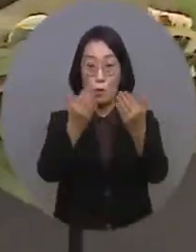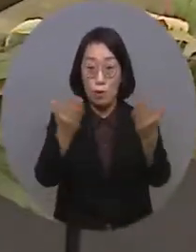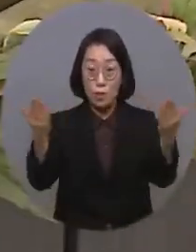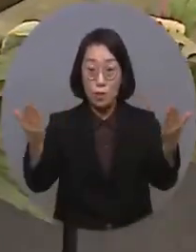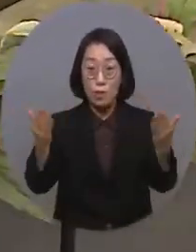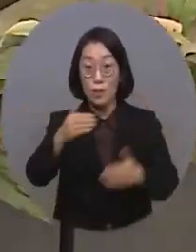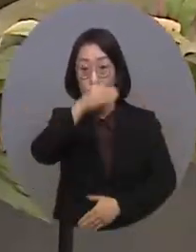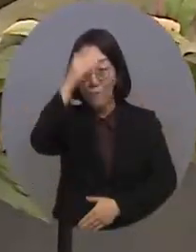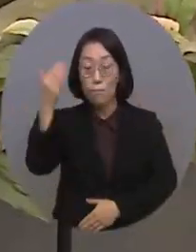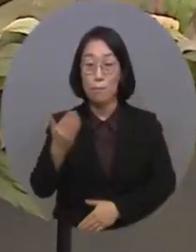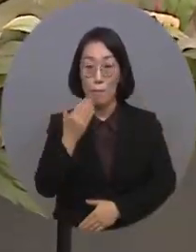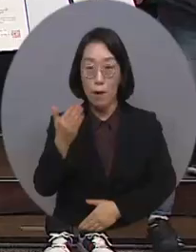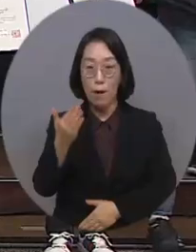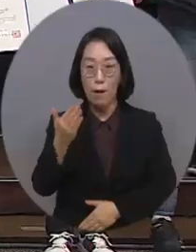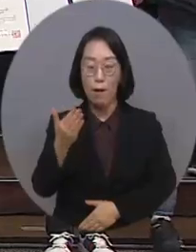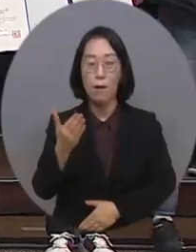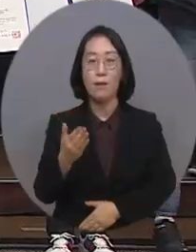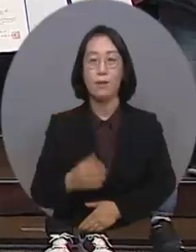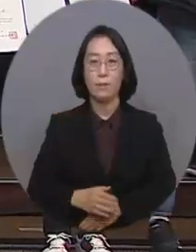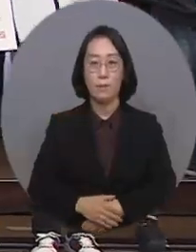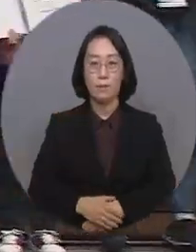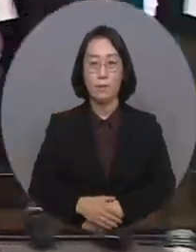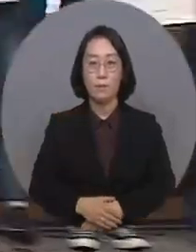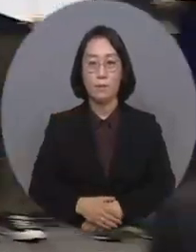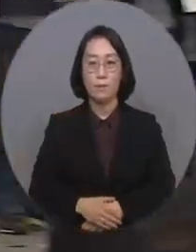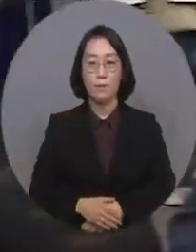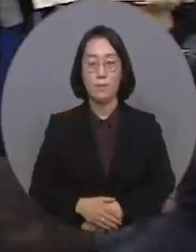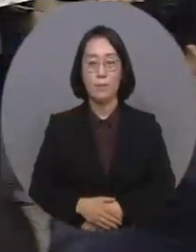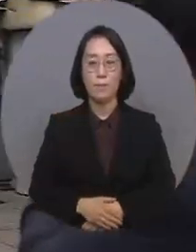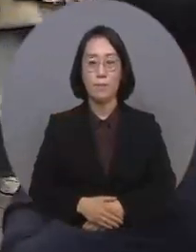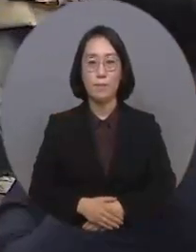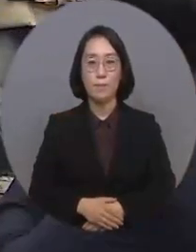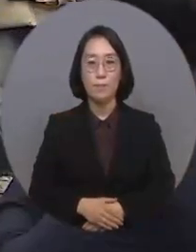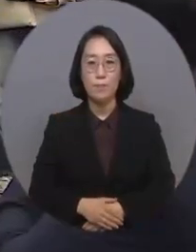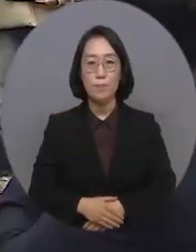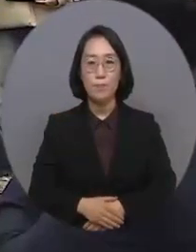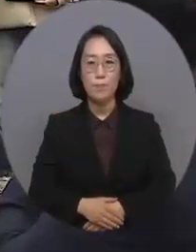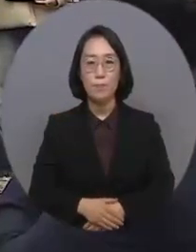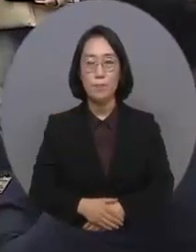등이 이어지며 그 의미를 더했습니다. 복지TV 뉴스 박순종입니다.